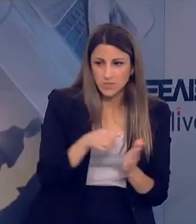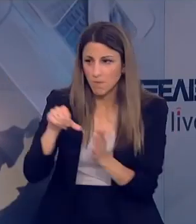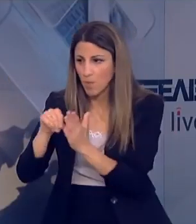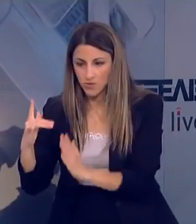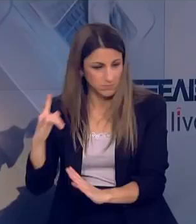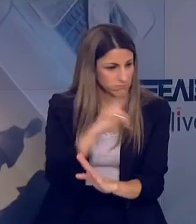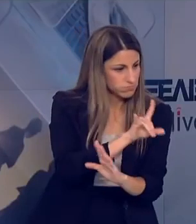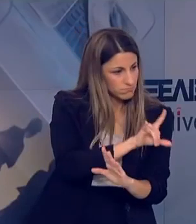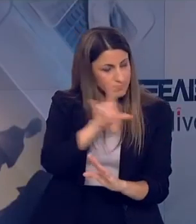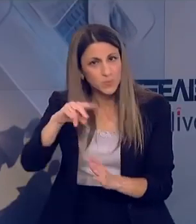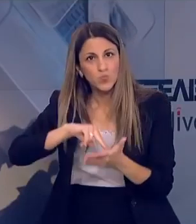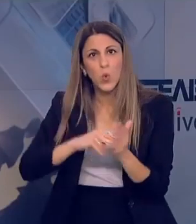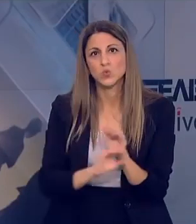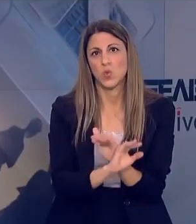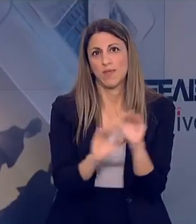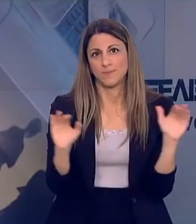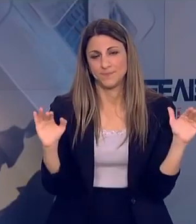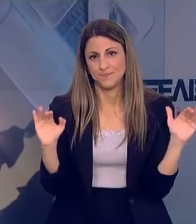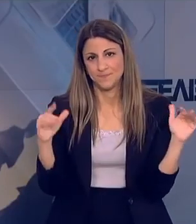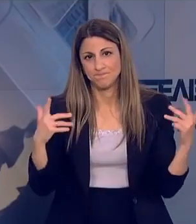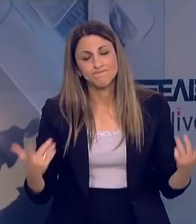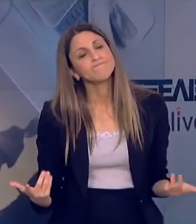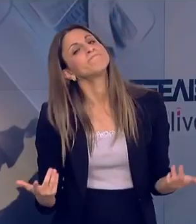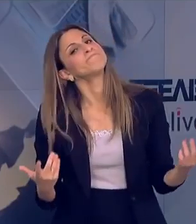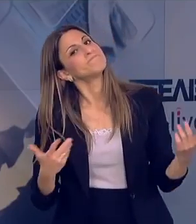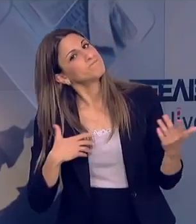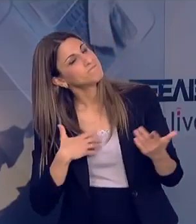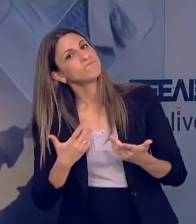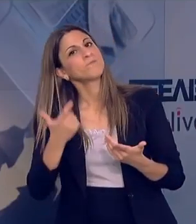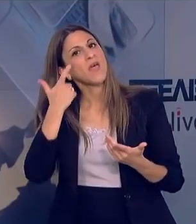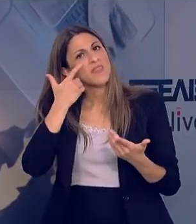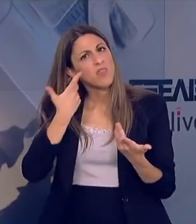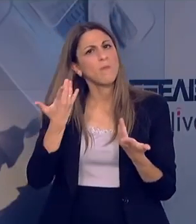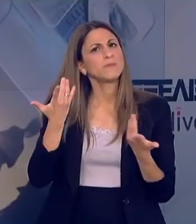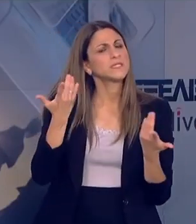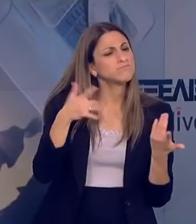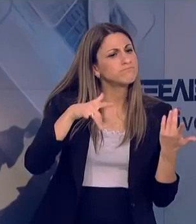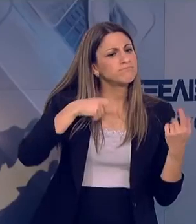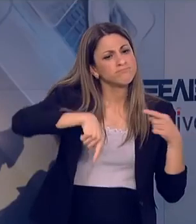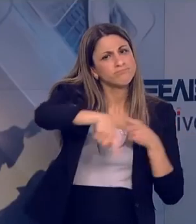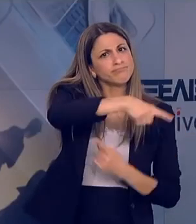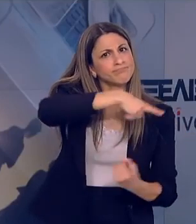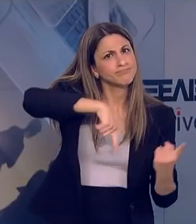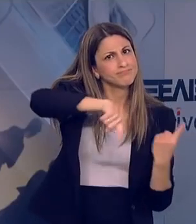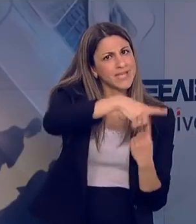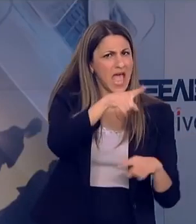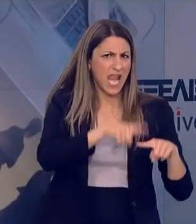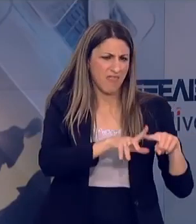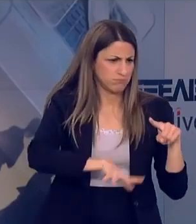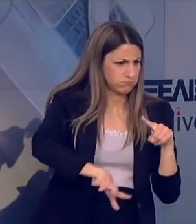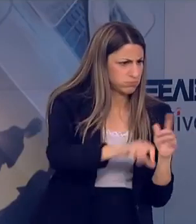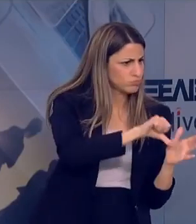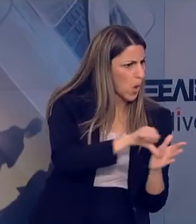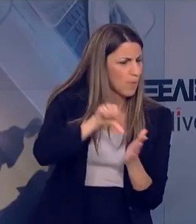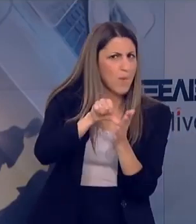μόνο εξωτερικού. Εγώ θεωρώ ότι μπορούμε να σκεφτόμαστε σταδιακά τον εσωτερικό τουρισμό όλο και περισσότερο, αν παραμείνουμε σε μια καλή κατάσταση